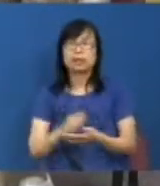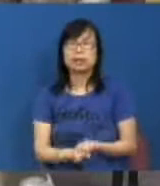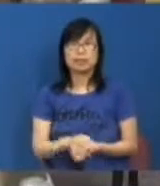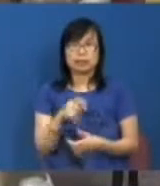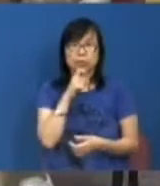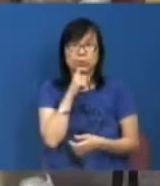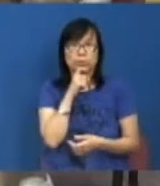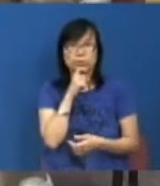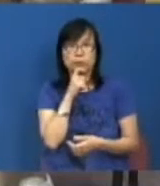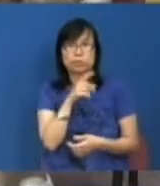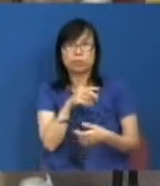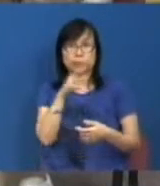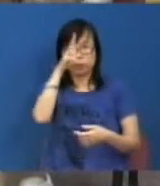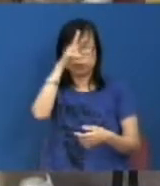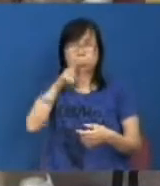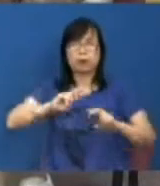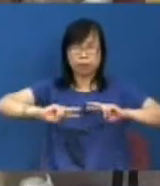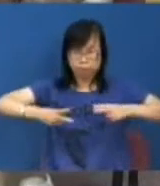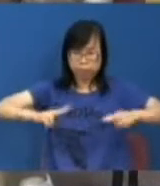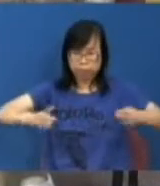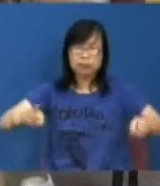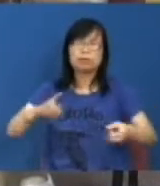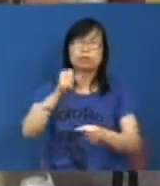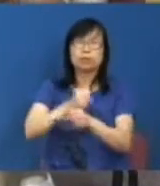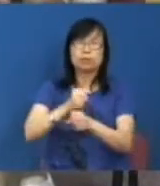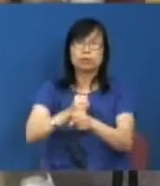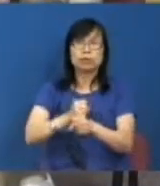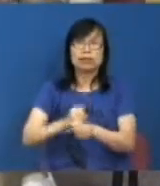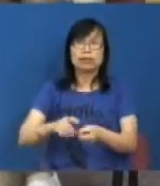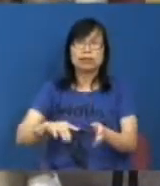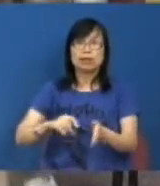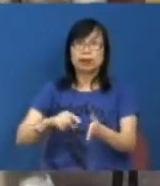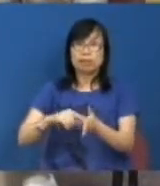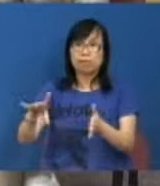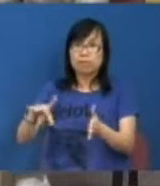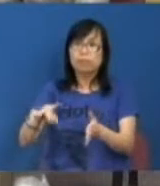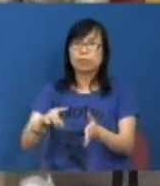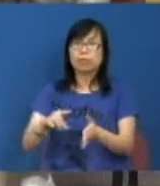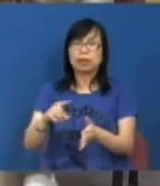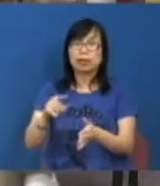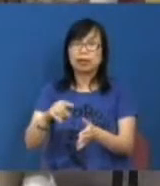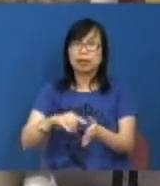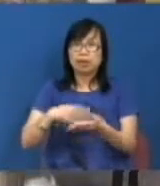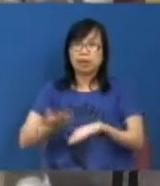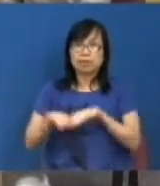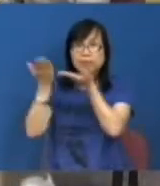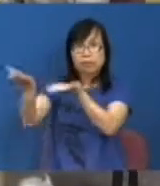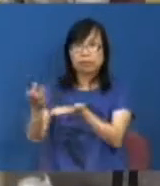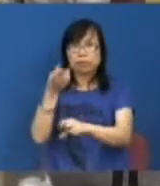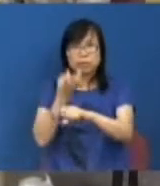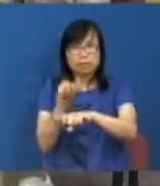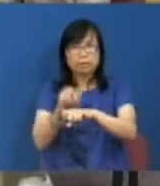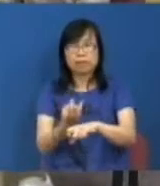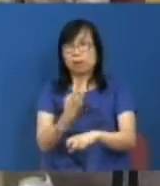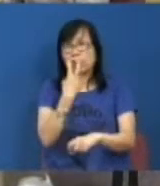去。發展咗去做呢、這個將呢啲能源咧，去發展成一啲，譬如可以提供石油氣俾一